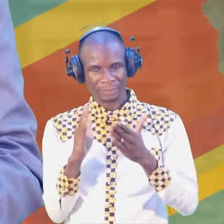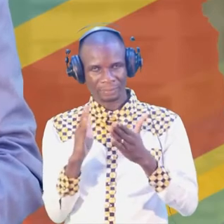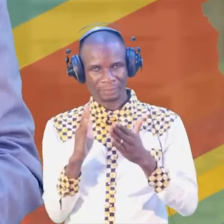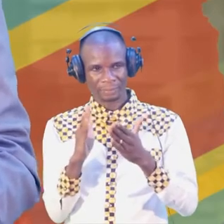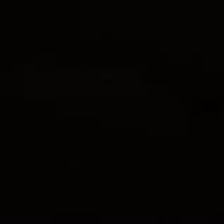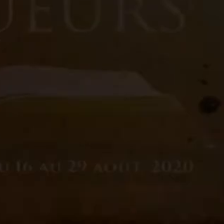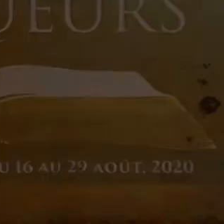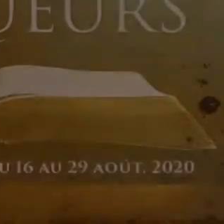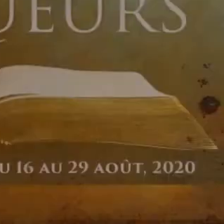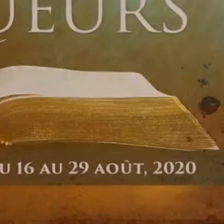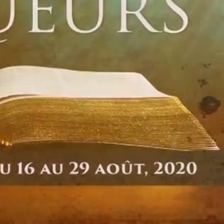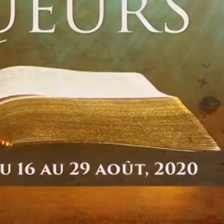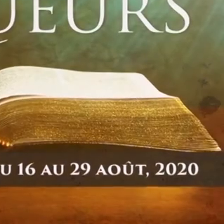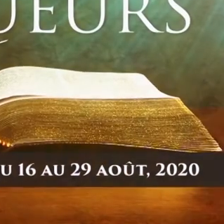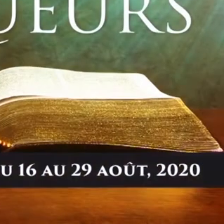prière ouverte.